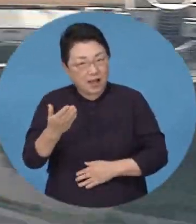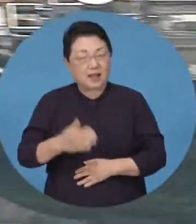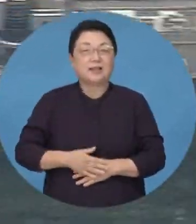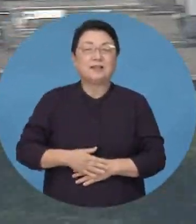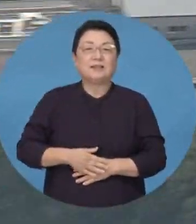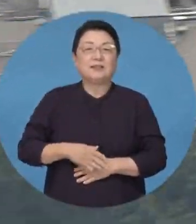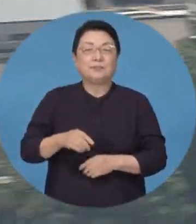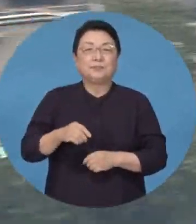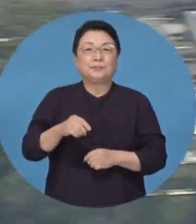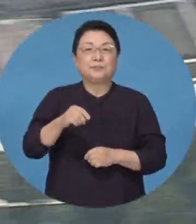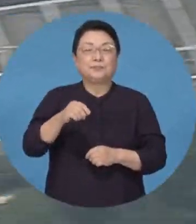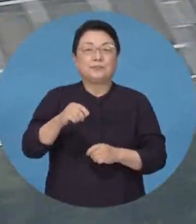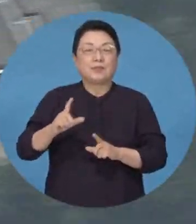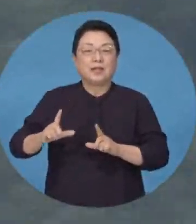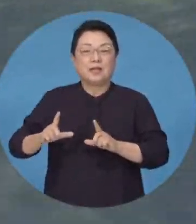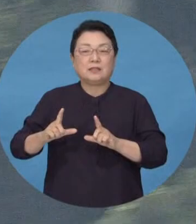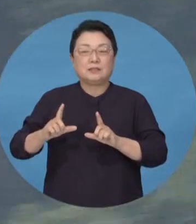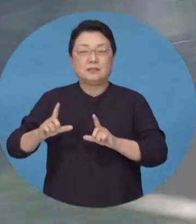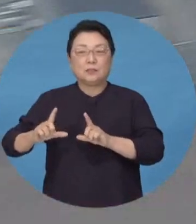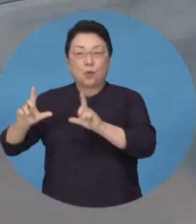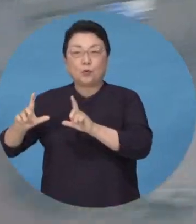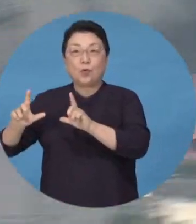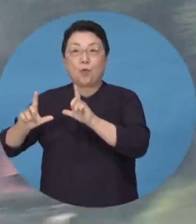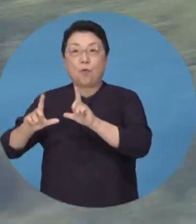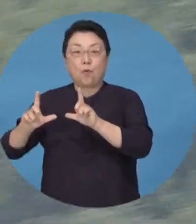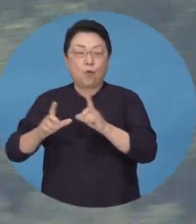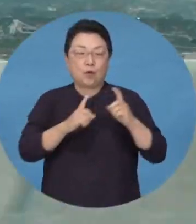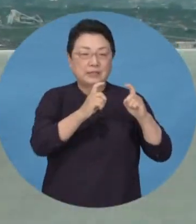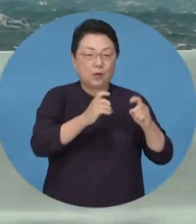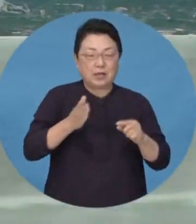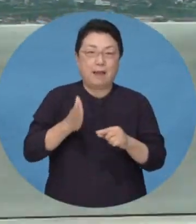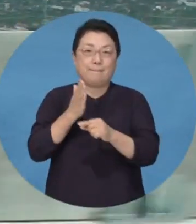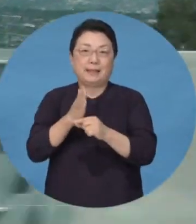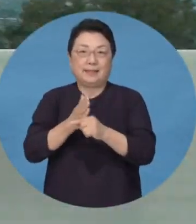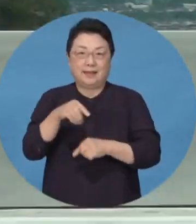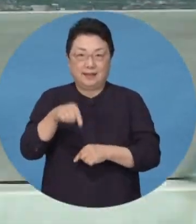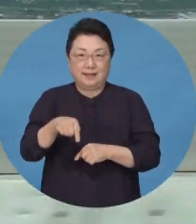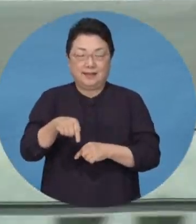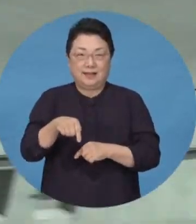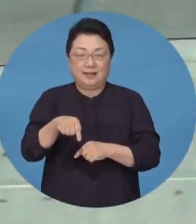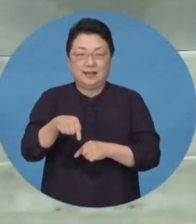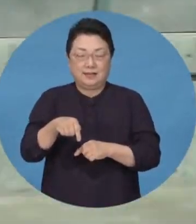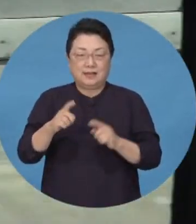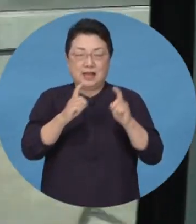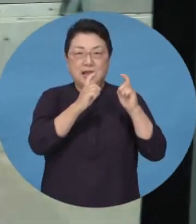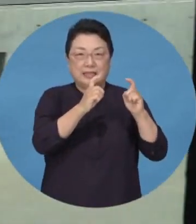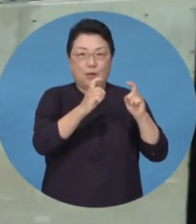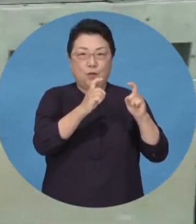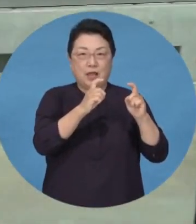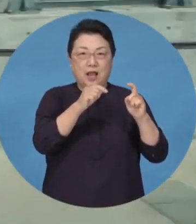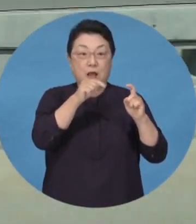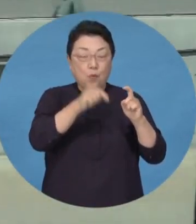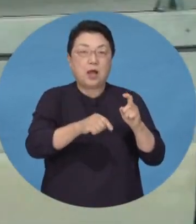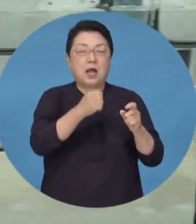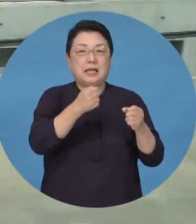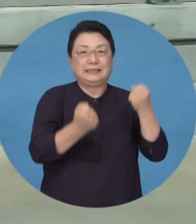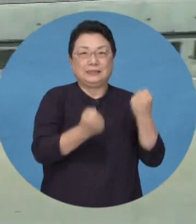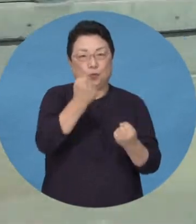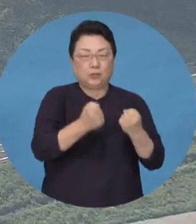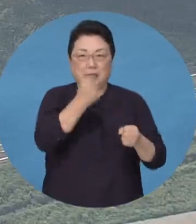その東京と名古屋のちょうど中間点になり得るわけですから名古屋自動車車産業のメッカ